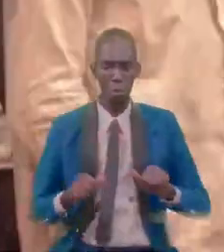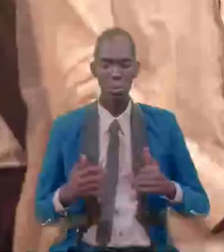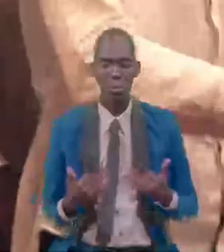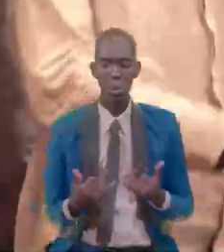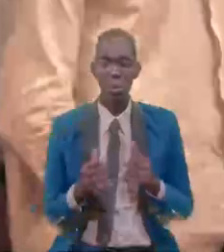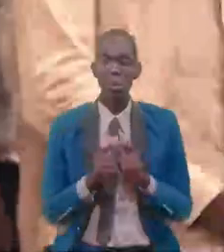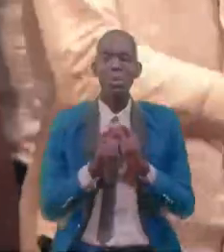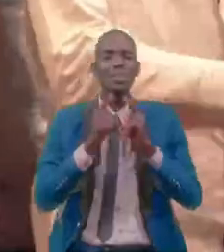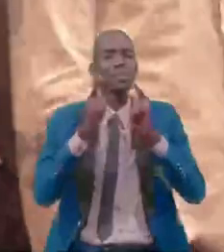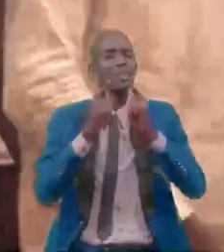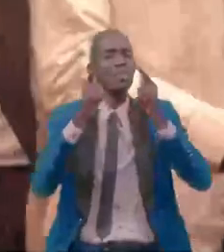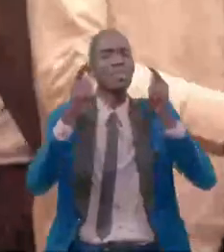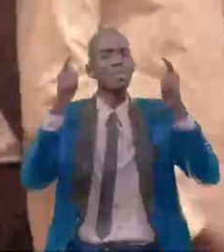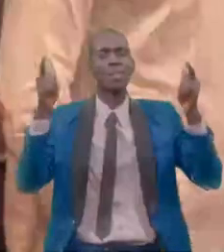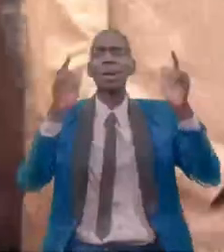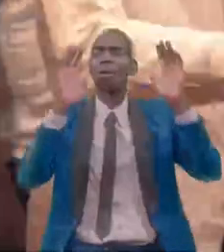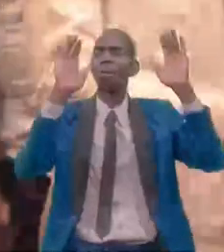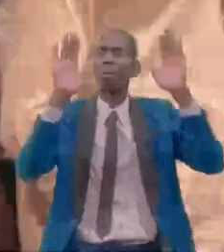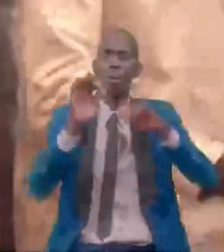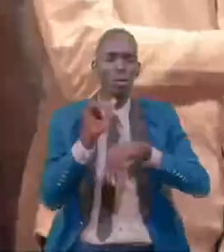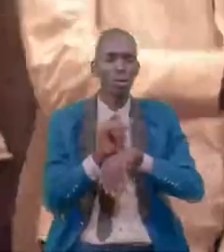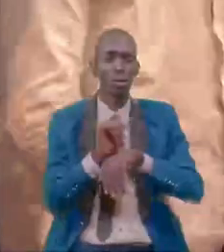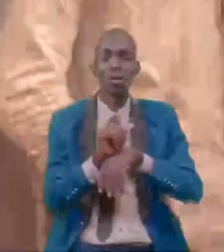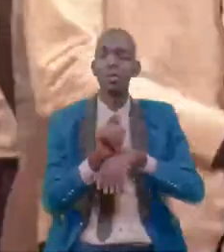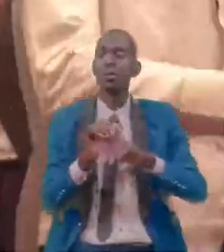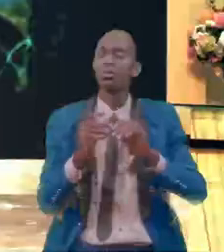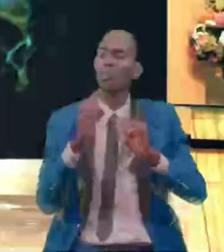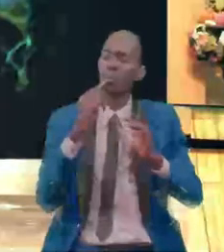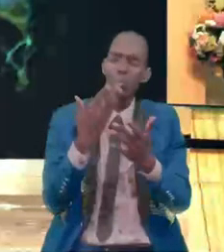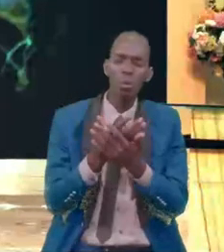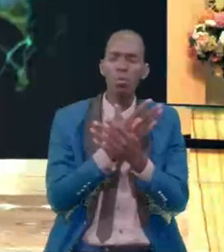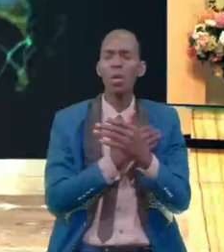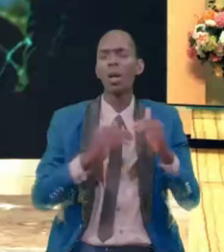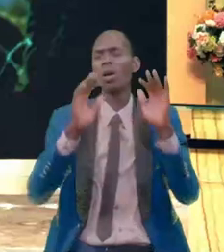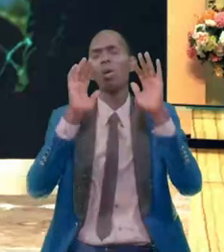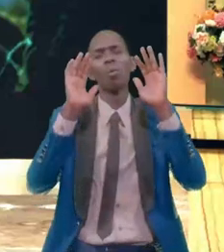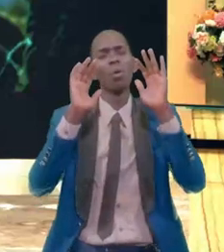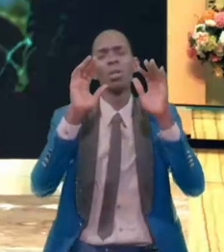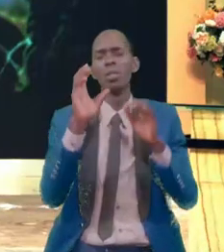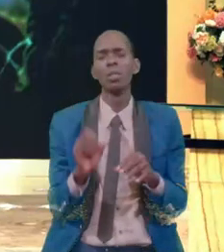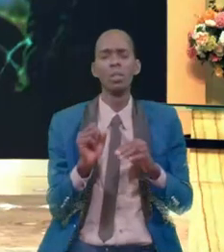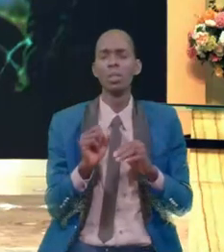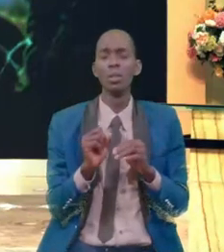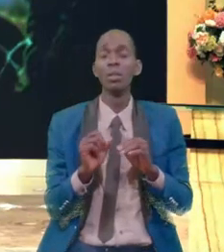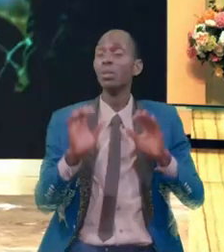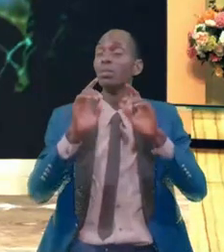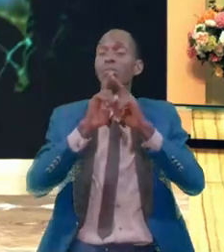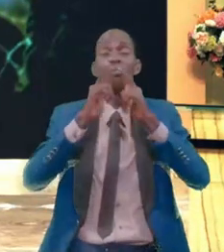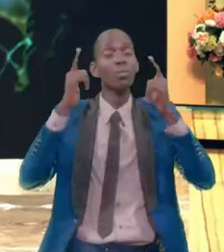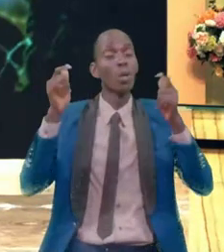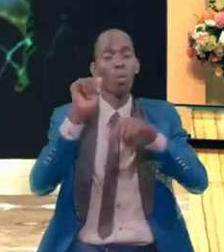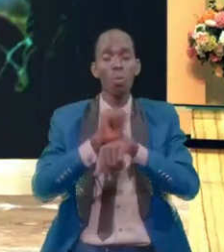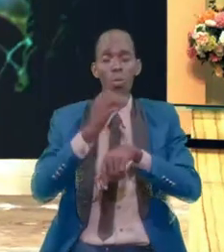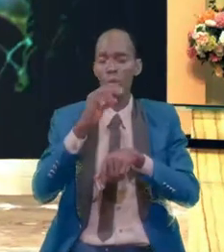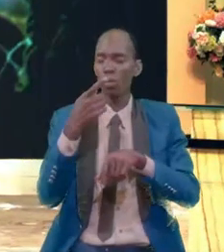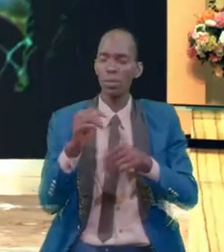De grands miracles, des signes et des prodiges. Les œuvres merveilleuses de l'Esprit.